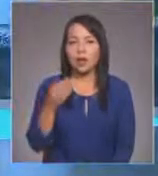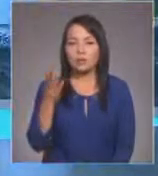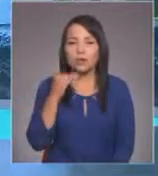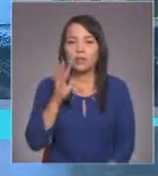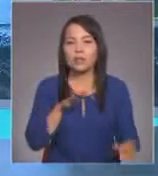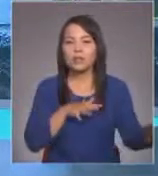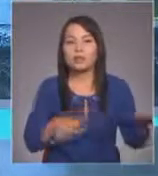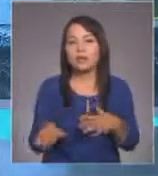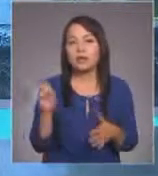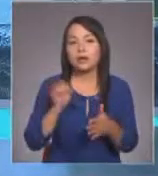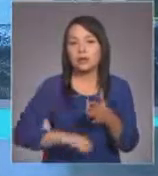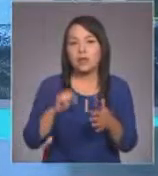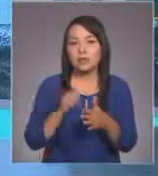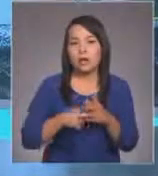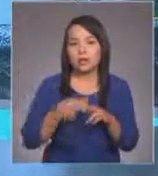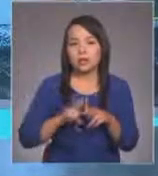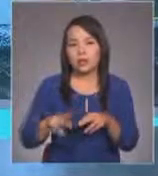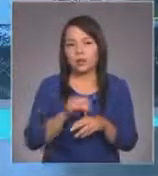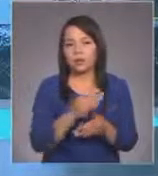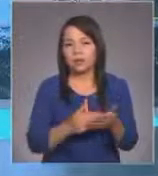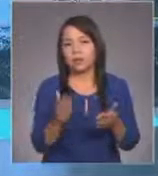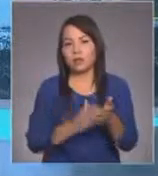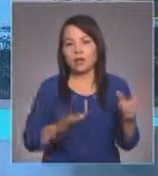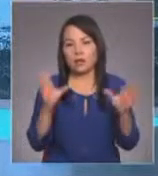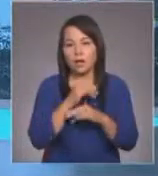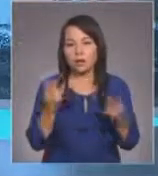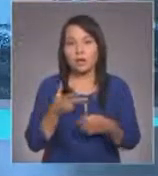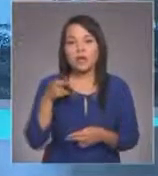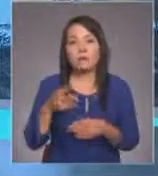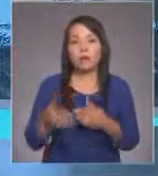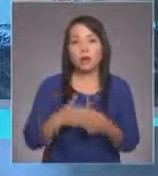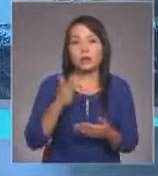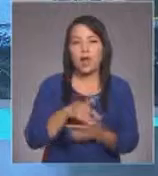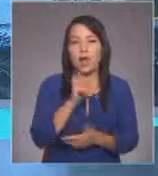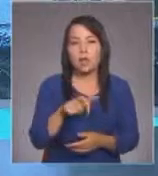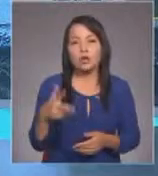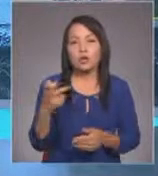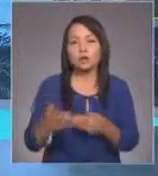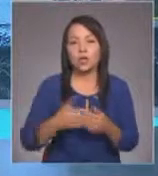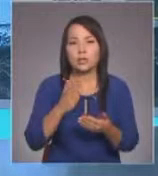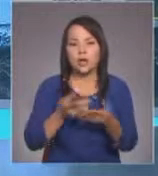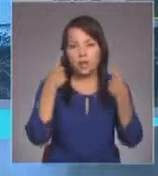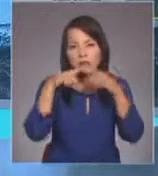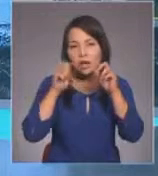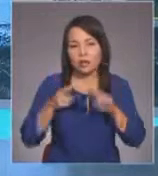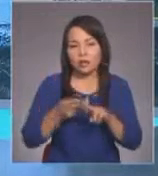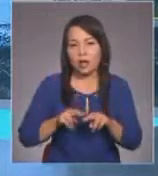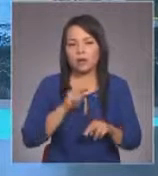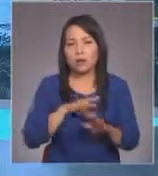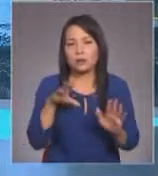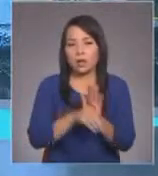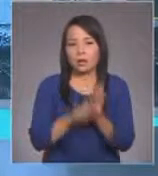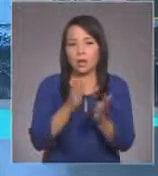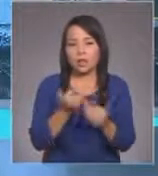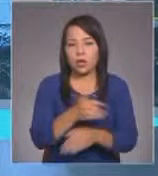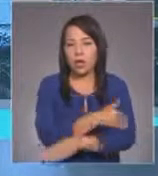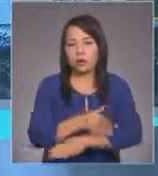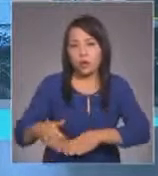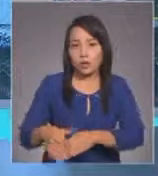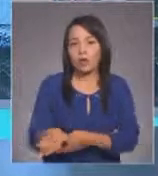Алматылықтар селдің салдарын жоюға кірісті. Бұл шаруаға 2000-ға жоқ адам мен 300-ден астам техника жұмылдырылды. Олар көшелер